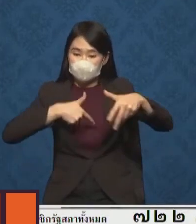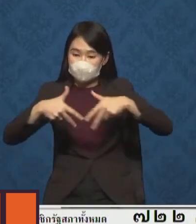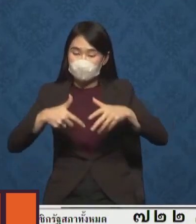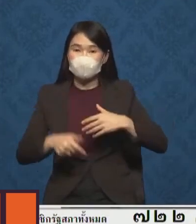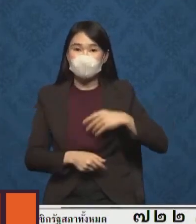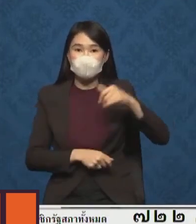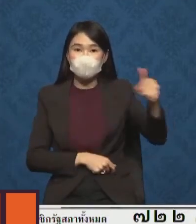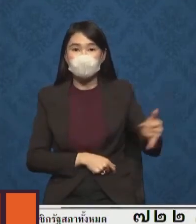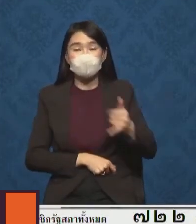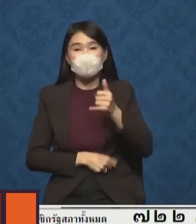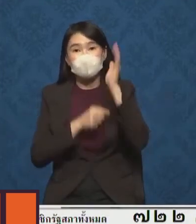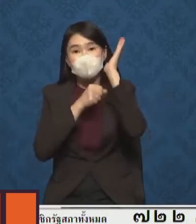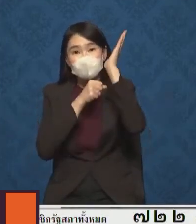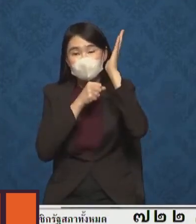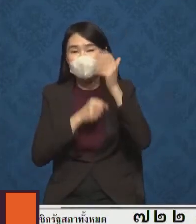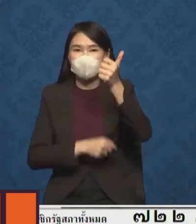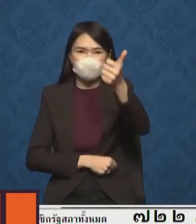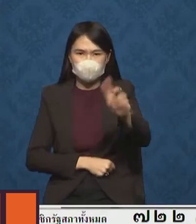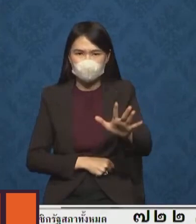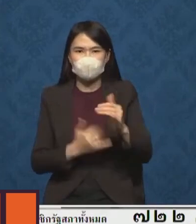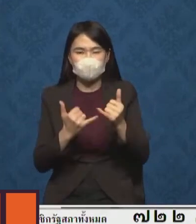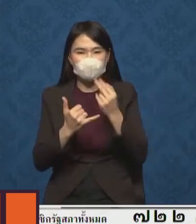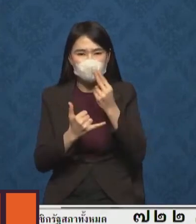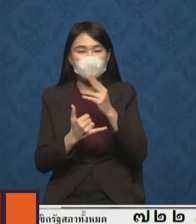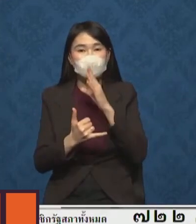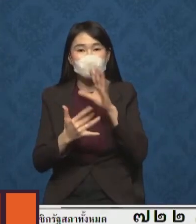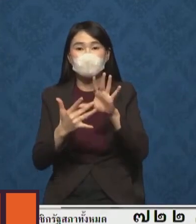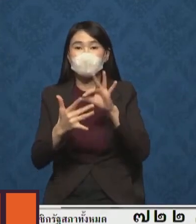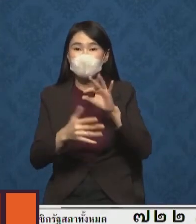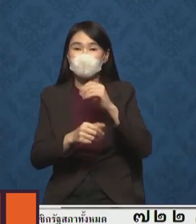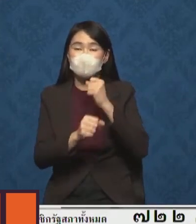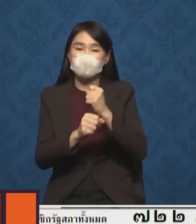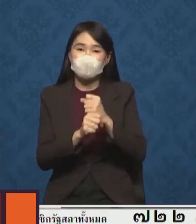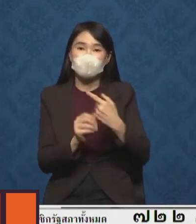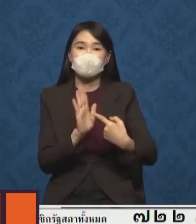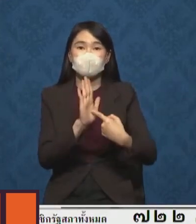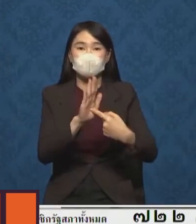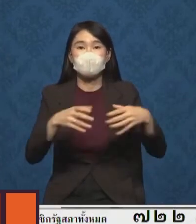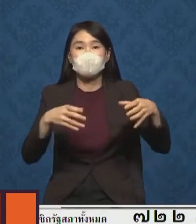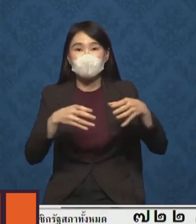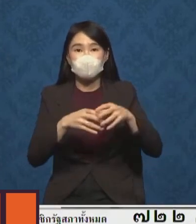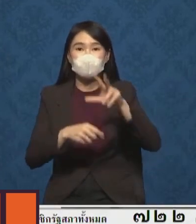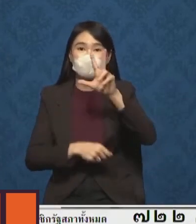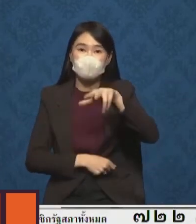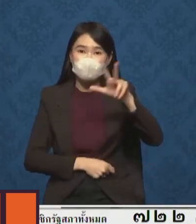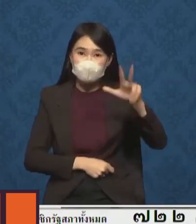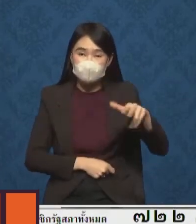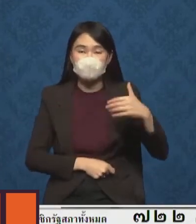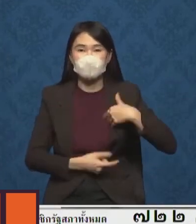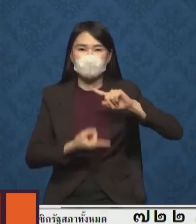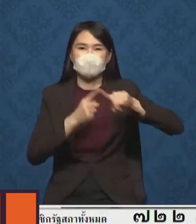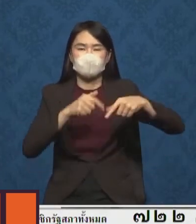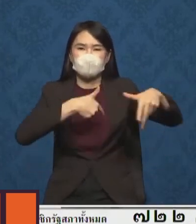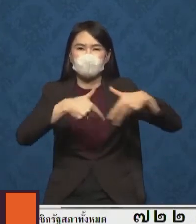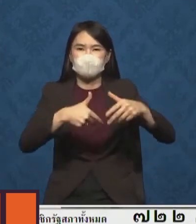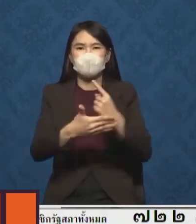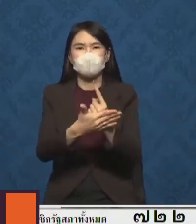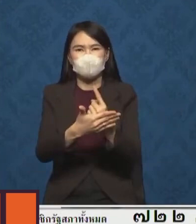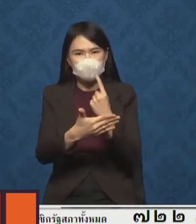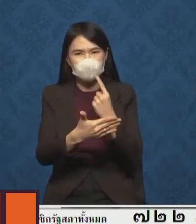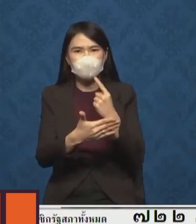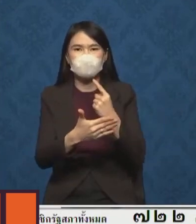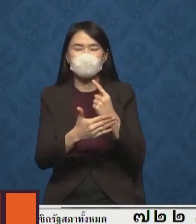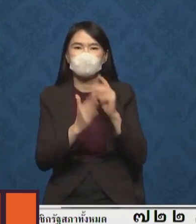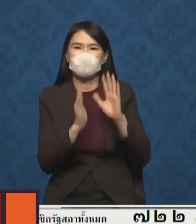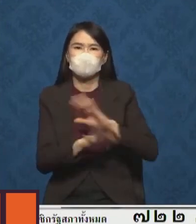พูดแทนทกคนที่เป็นคนเลือกเข้ามาไม่ugerเป็นภักเพื่อไทยทเปเพื่อนประชาชนเลือกเขามาเป็หลั